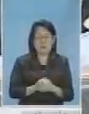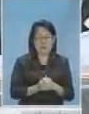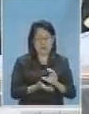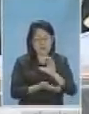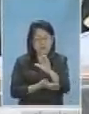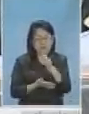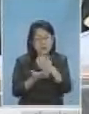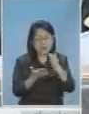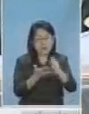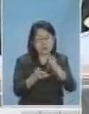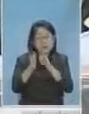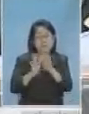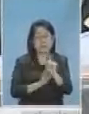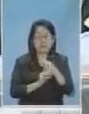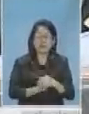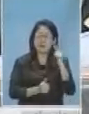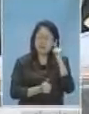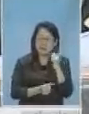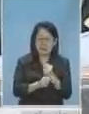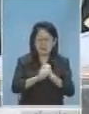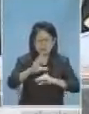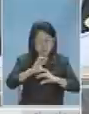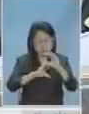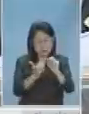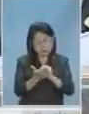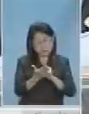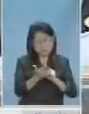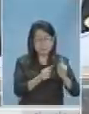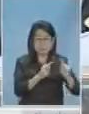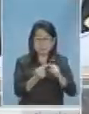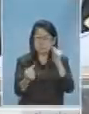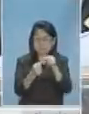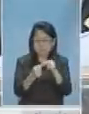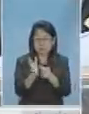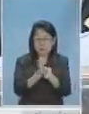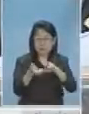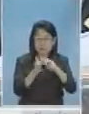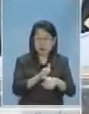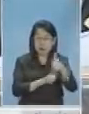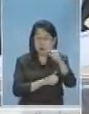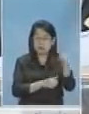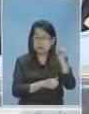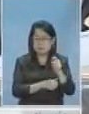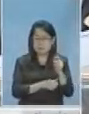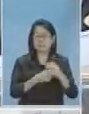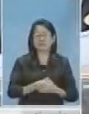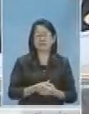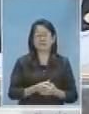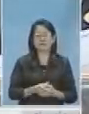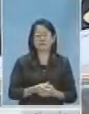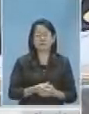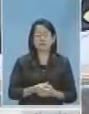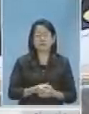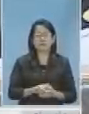ไรหลักคิดหลักการโครงการที่ท่านทำนั้นตอบโจทย์และแก้ปัญหาได้จริงหรือไม่ผมขออนุญาตนำ